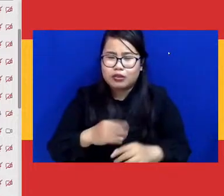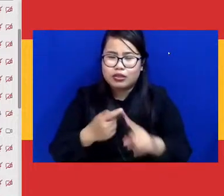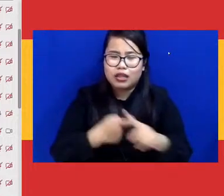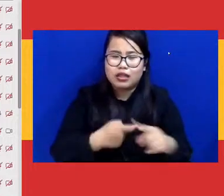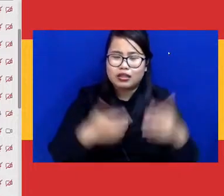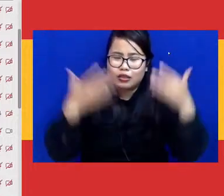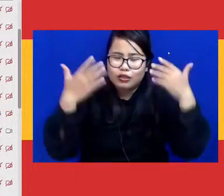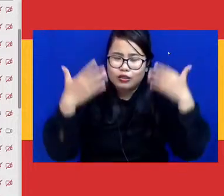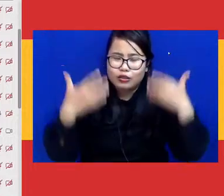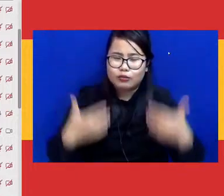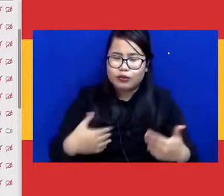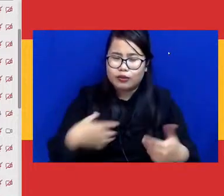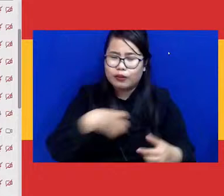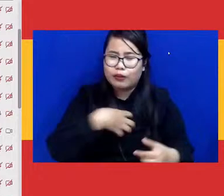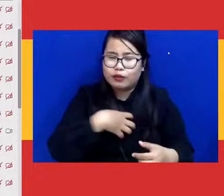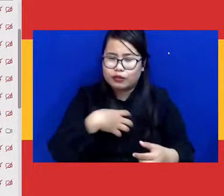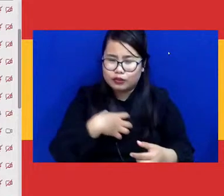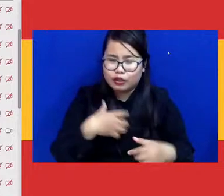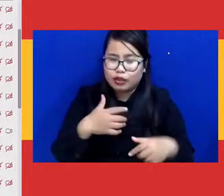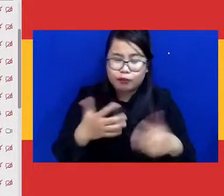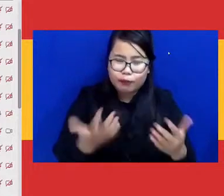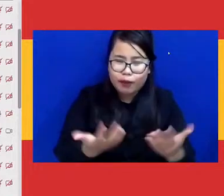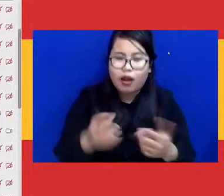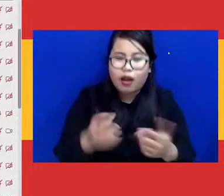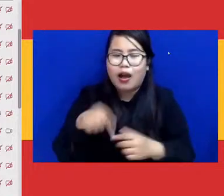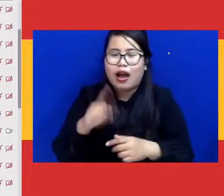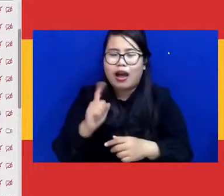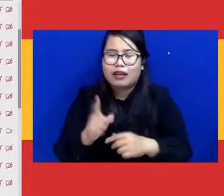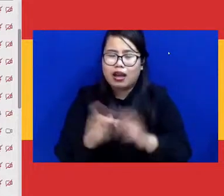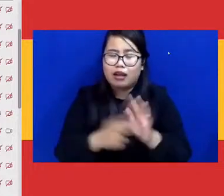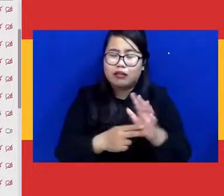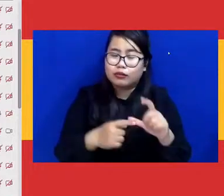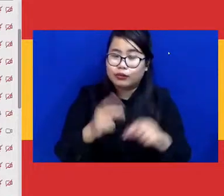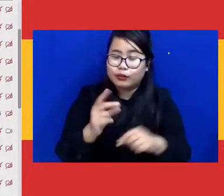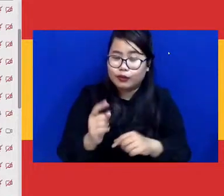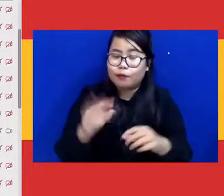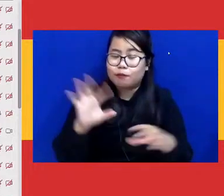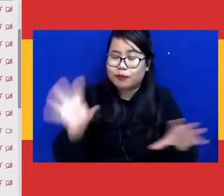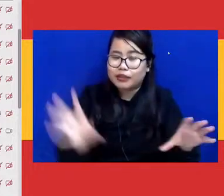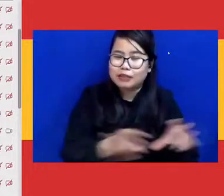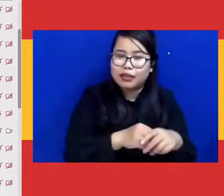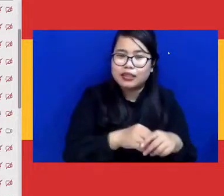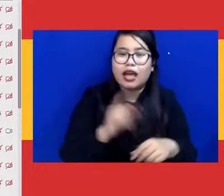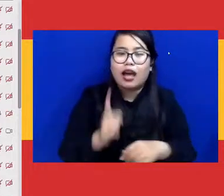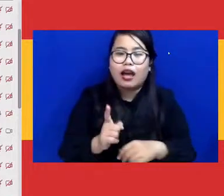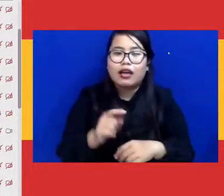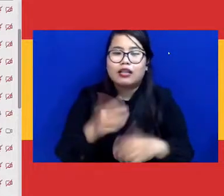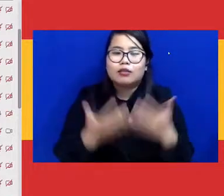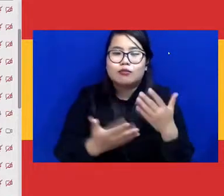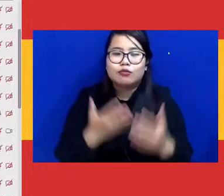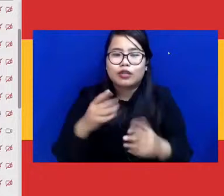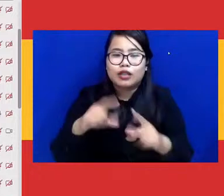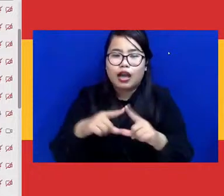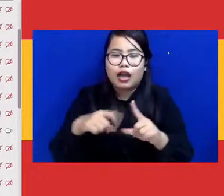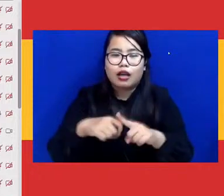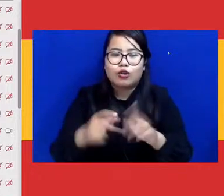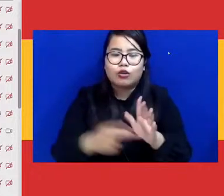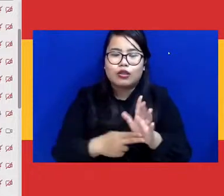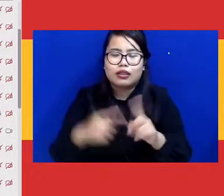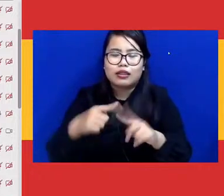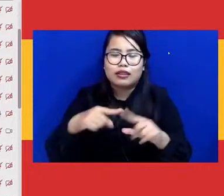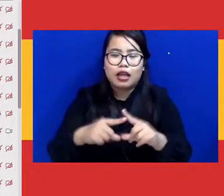based approach? Di situ ada unsur-unsur partisipasi, ada accountability,